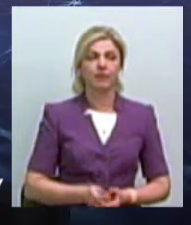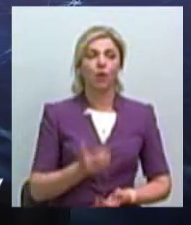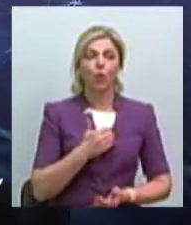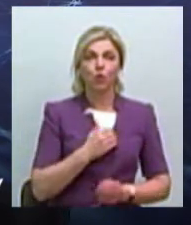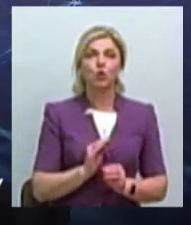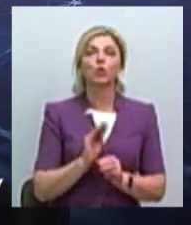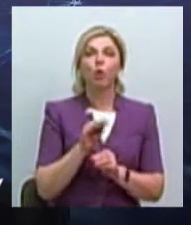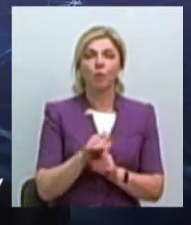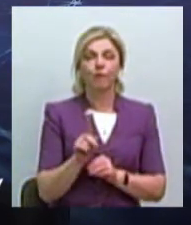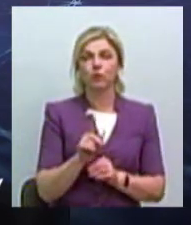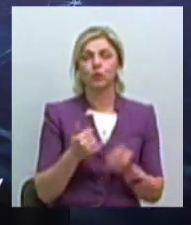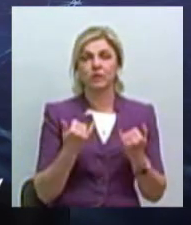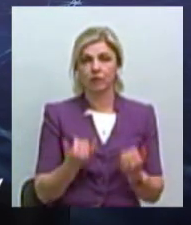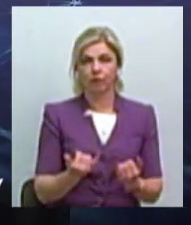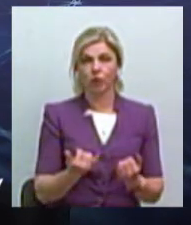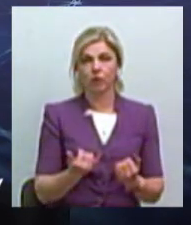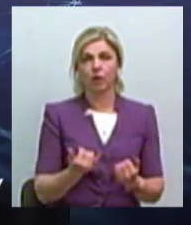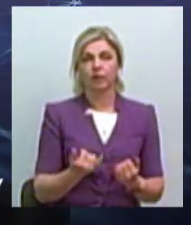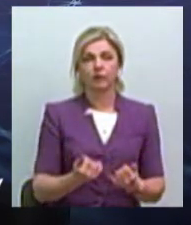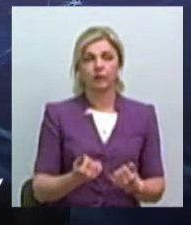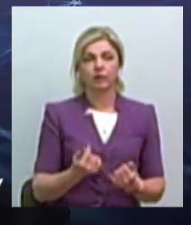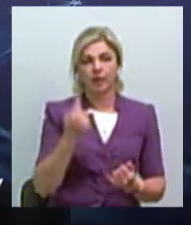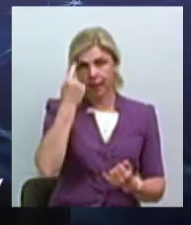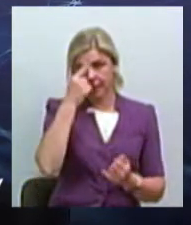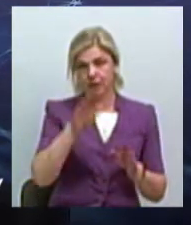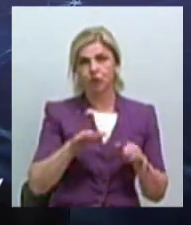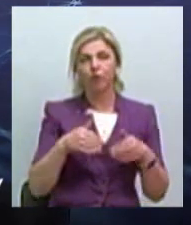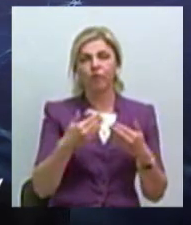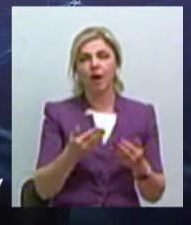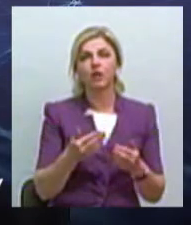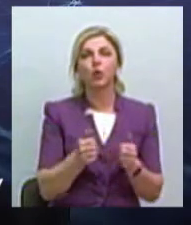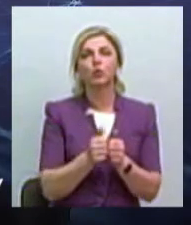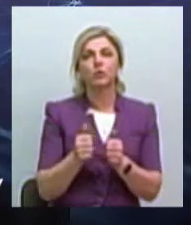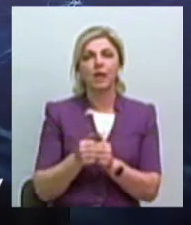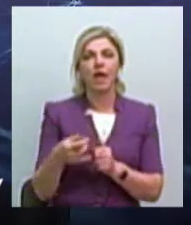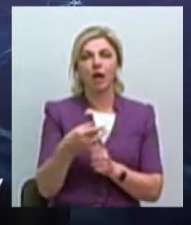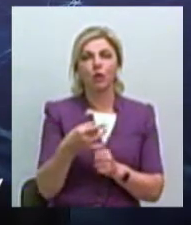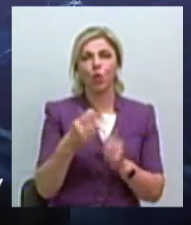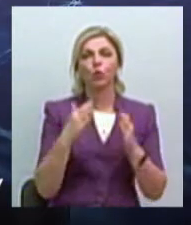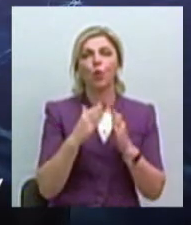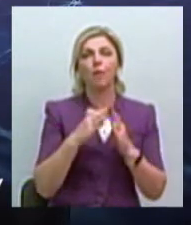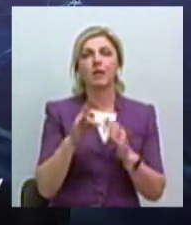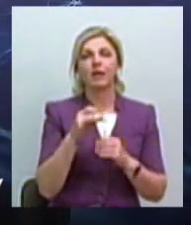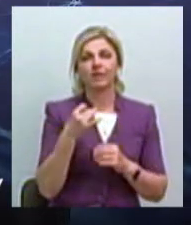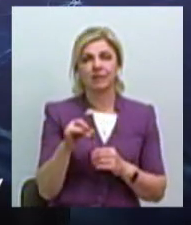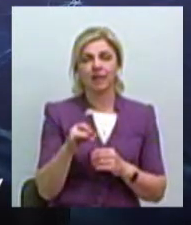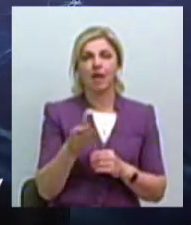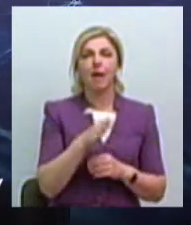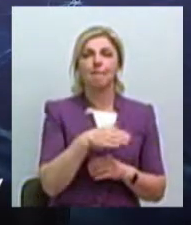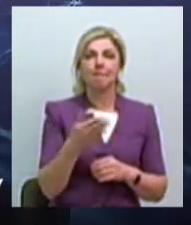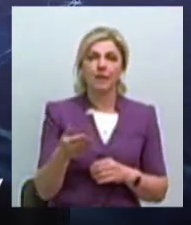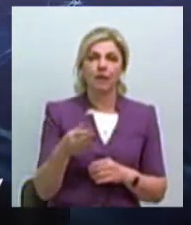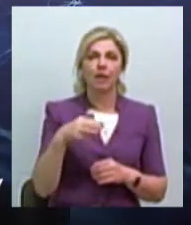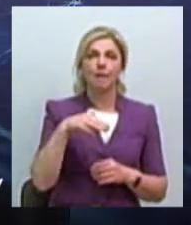на сьогоднішній день у нас проходить ініціювання на сусідньому районі, в Доманівському, наприклад, між